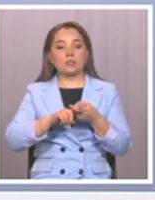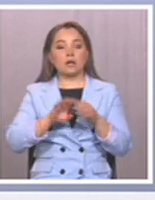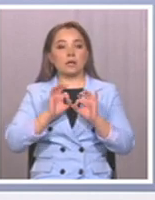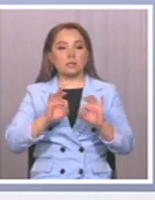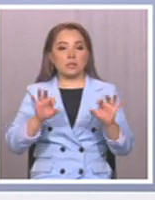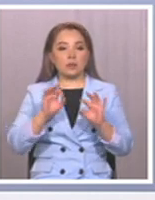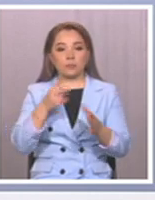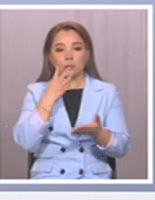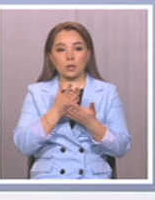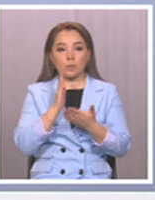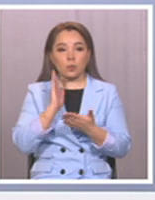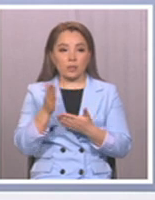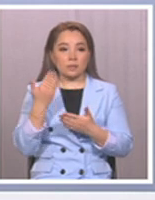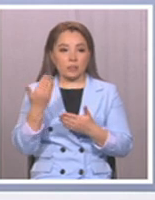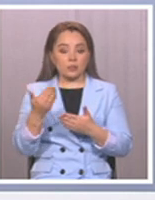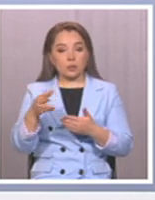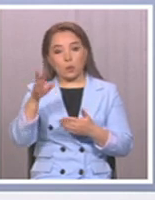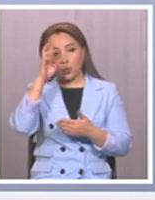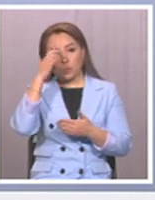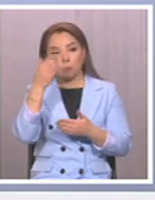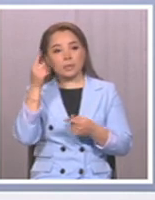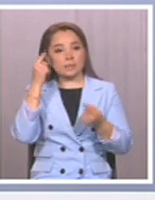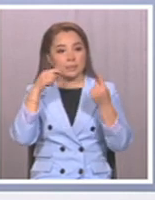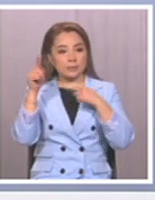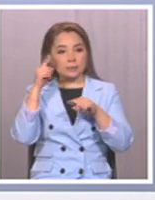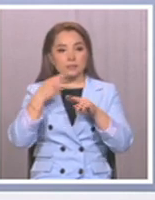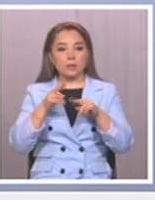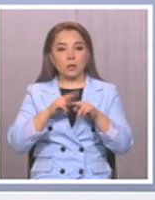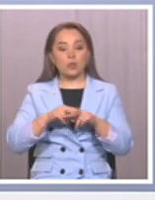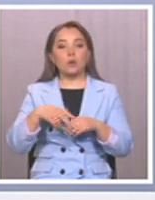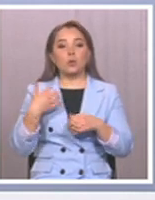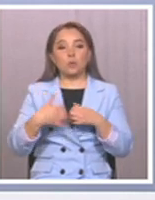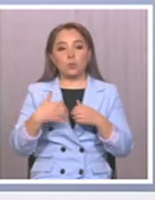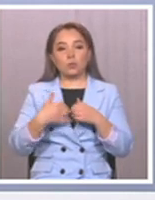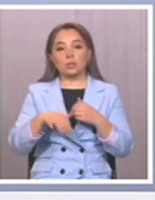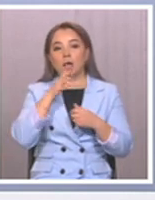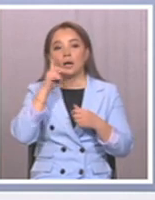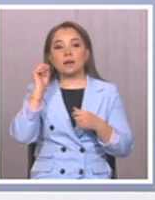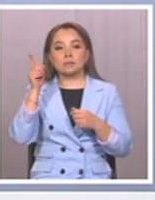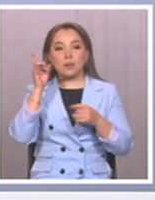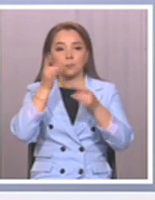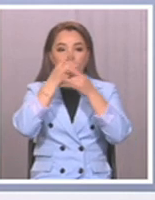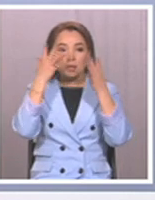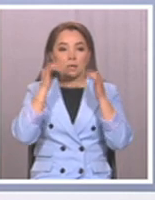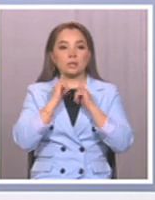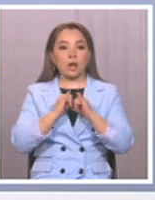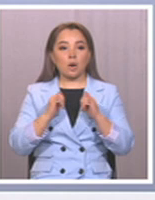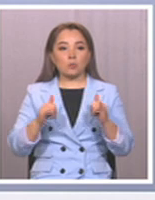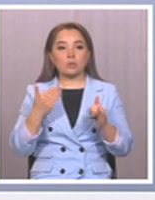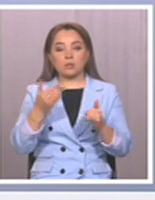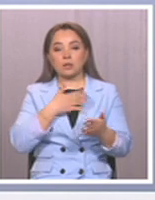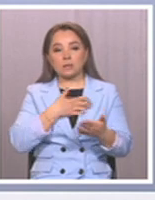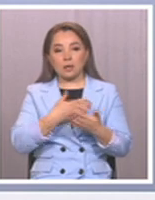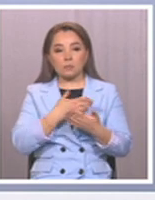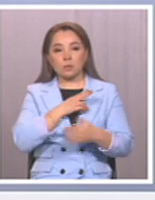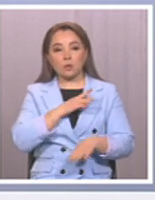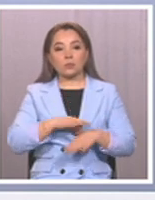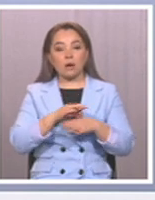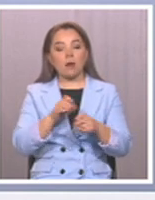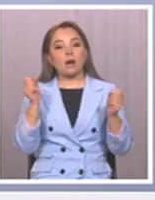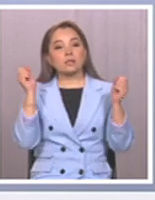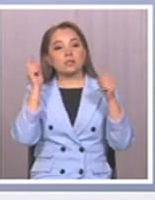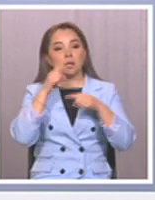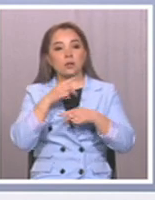сипаттайсыздар». Гуманистік идеялардың орта ғасырлық мәдениеттің дамуына ықпалын